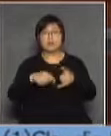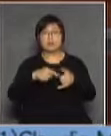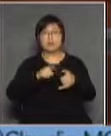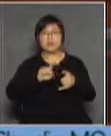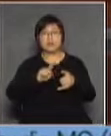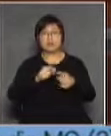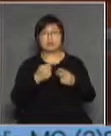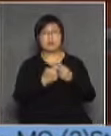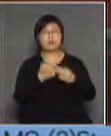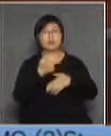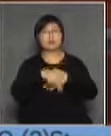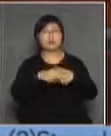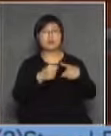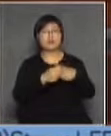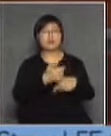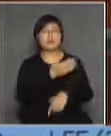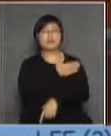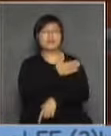工程公司嘅負責人，